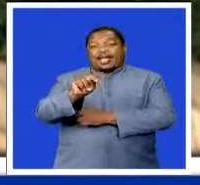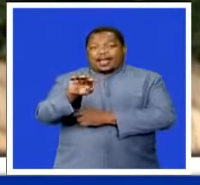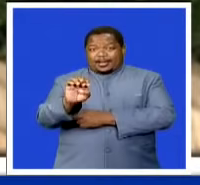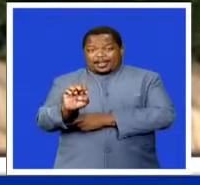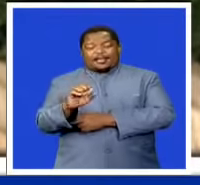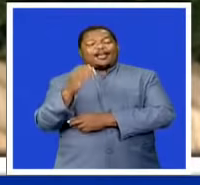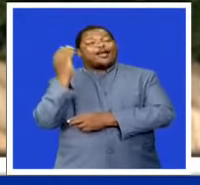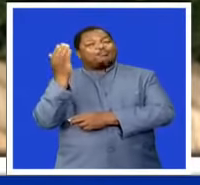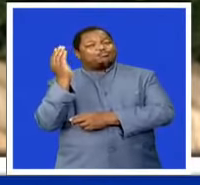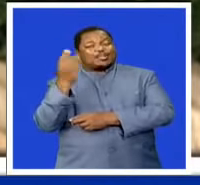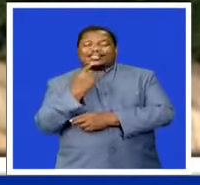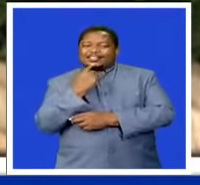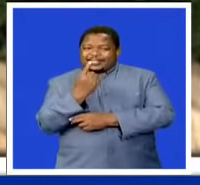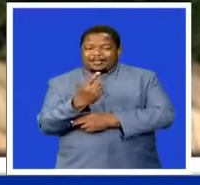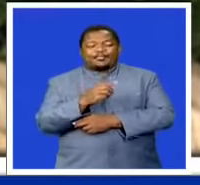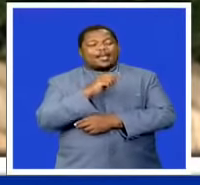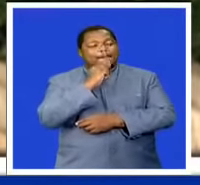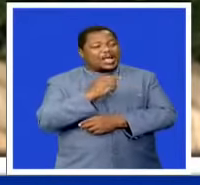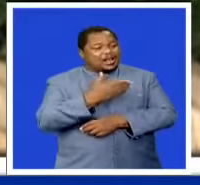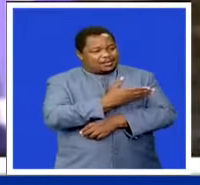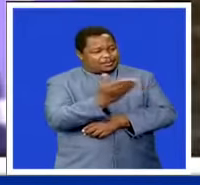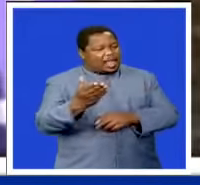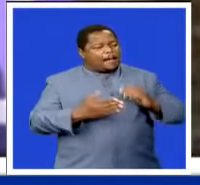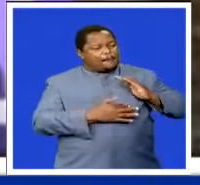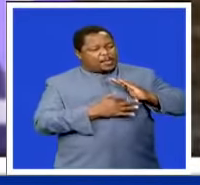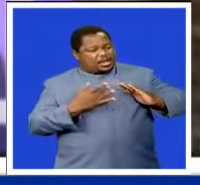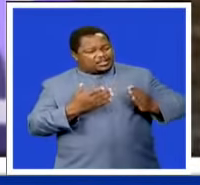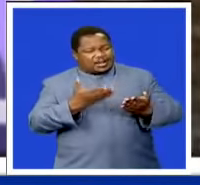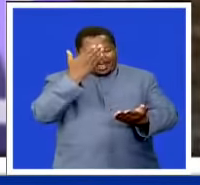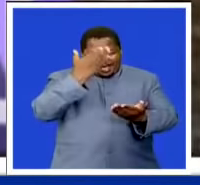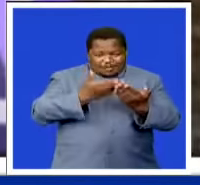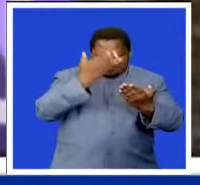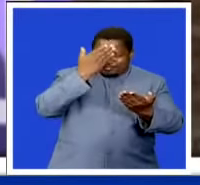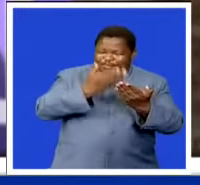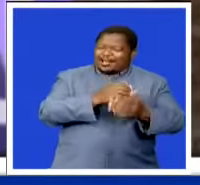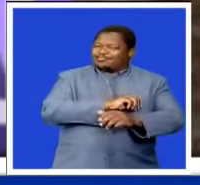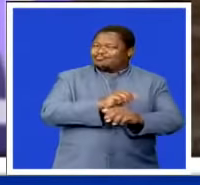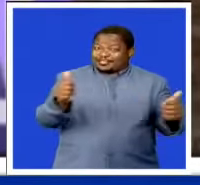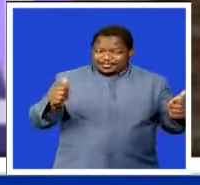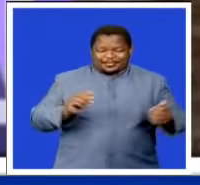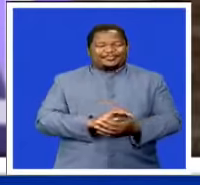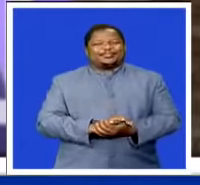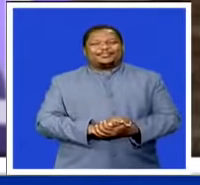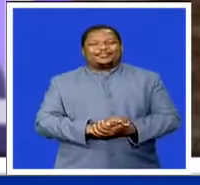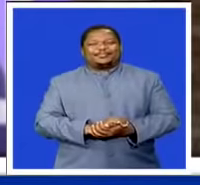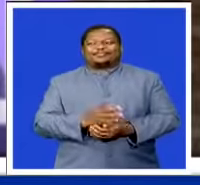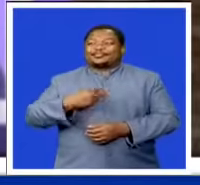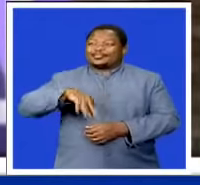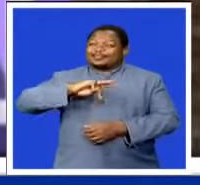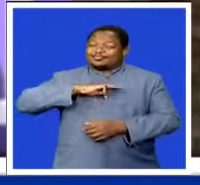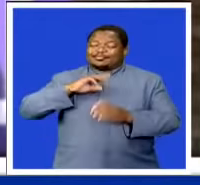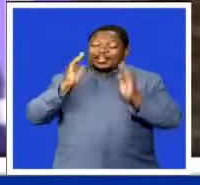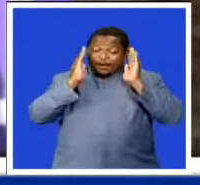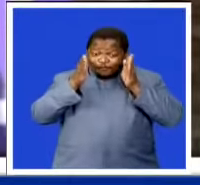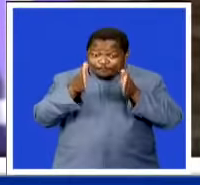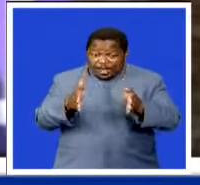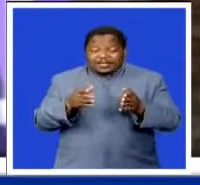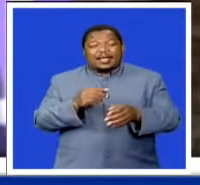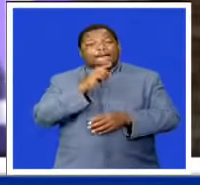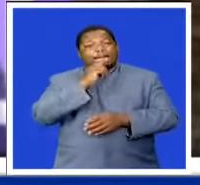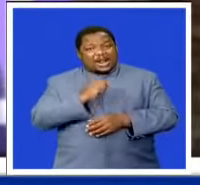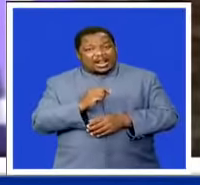yekuba ingcenye yalomhlangano sikolwa. Kuzama ukugcugudela umcoka bababe ekhaya nenzima lakufuna idlale